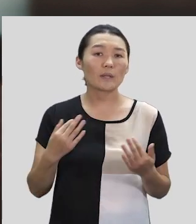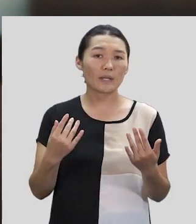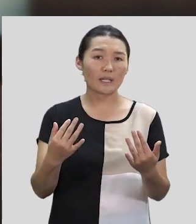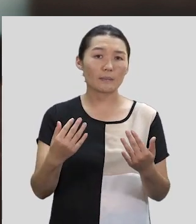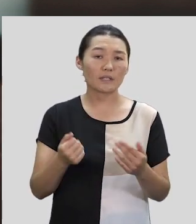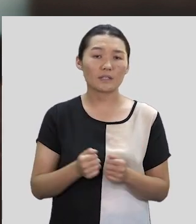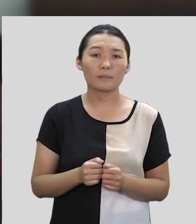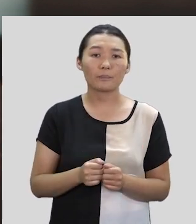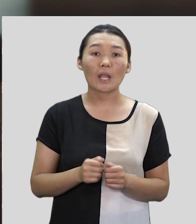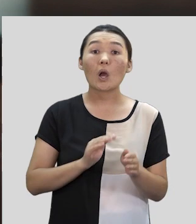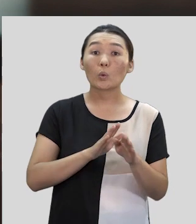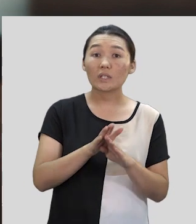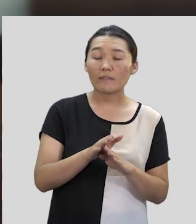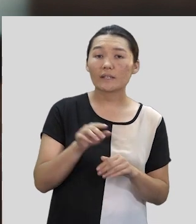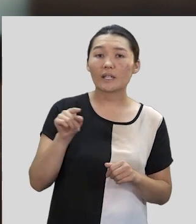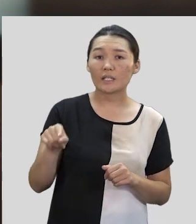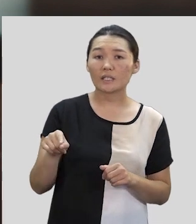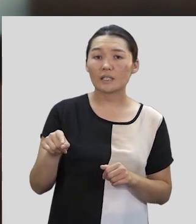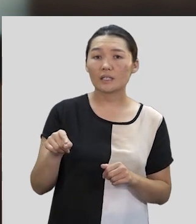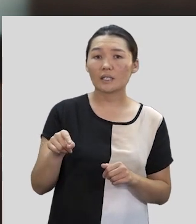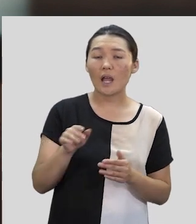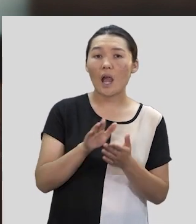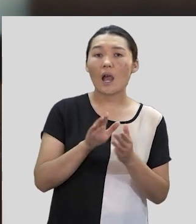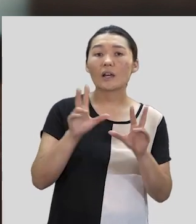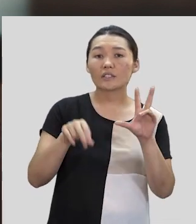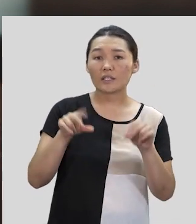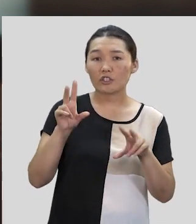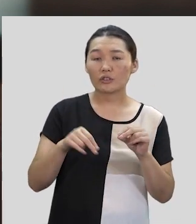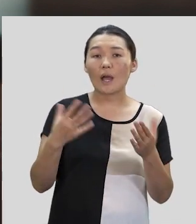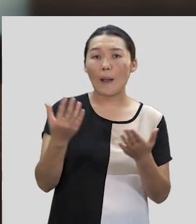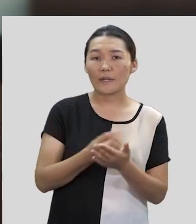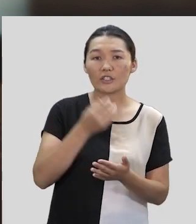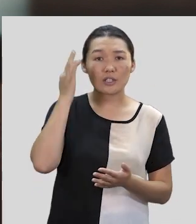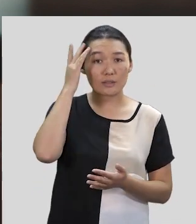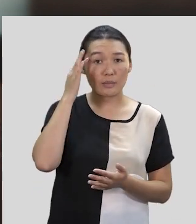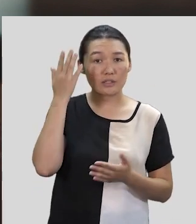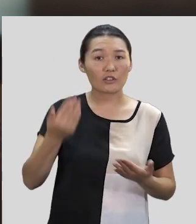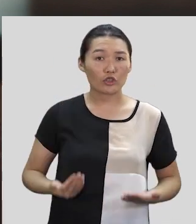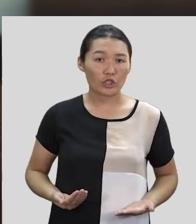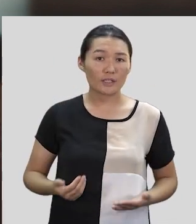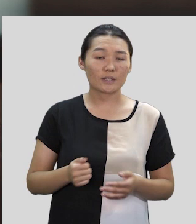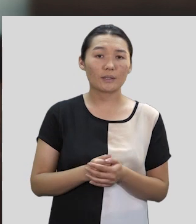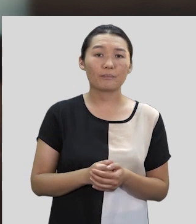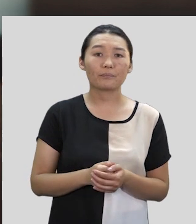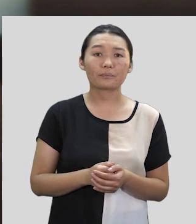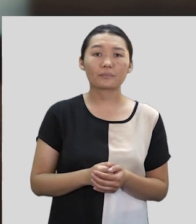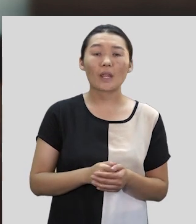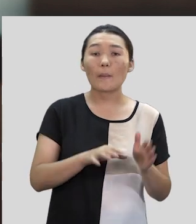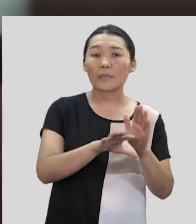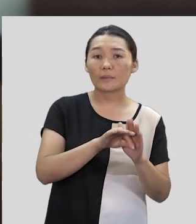удовлетворить их значит обрести смысл жизни предпочесть добро зло